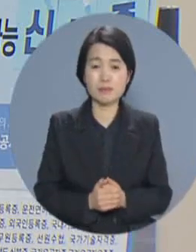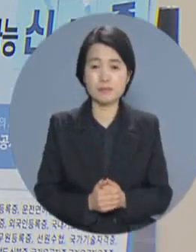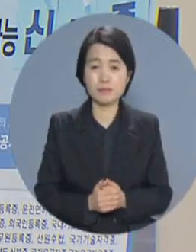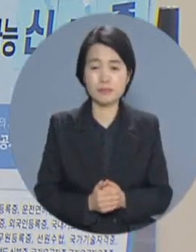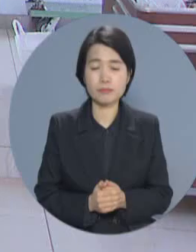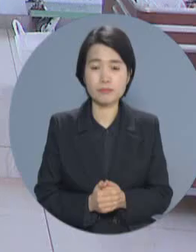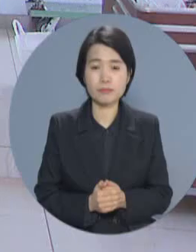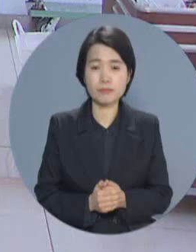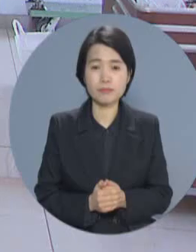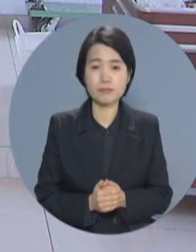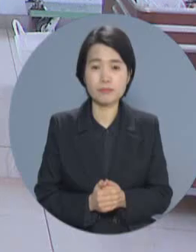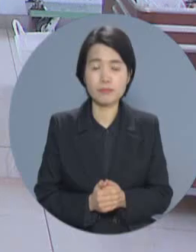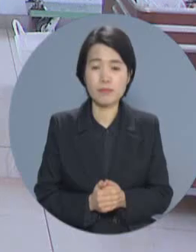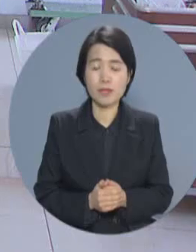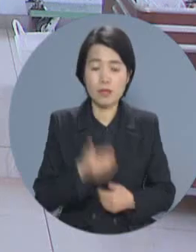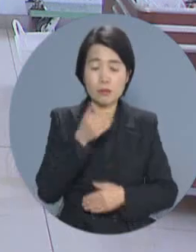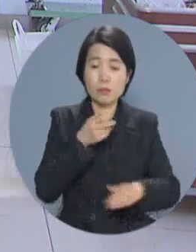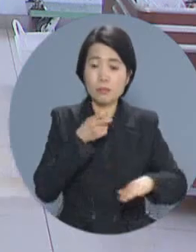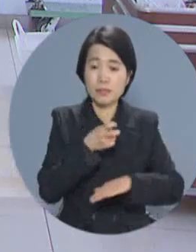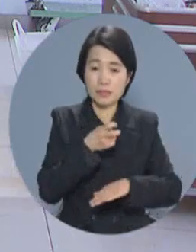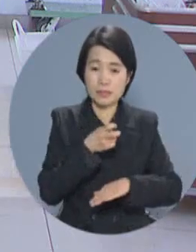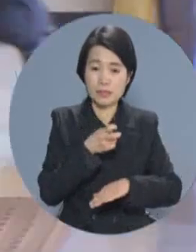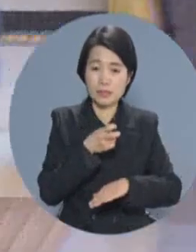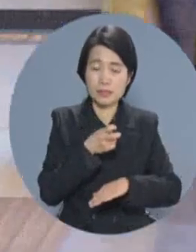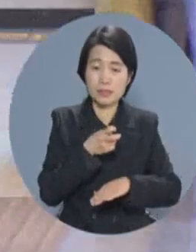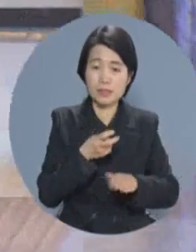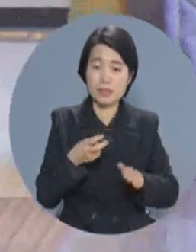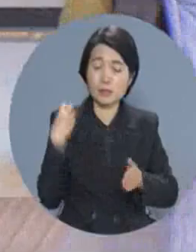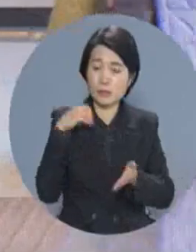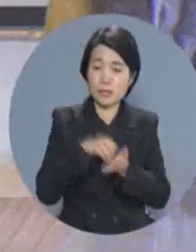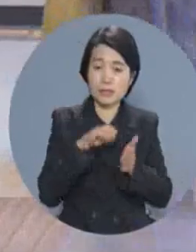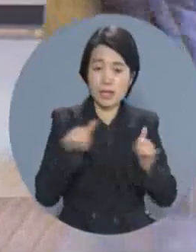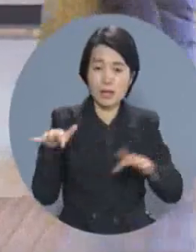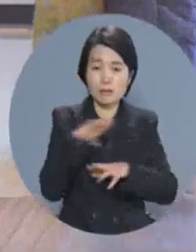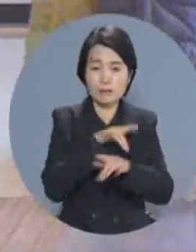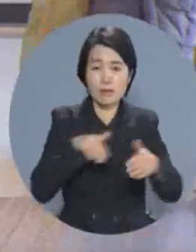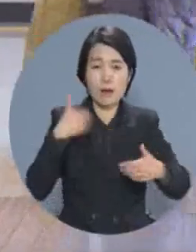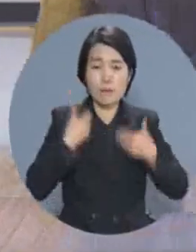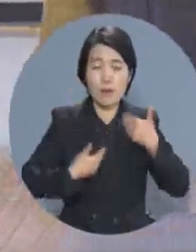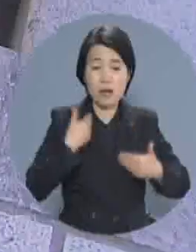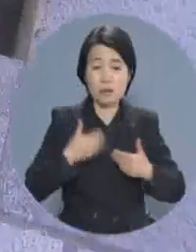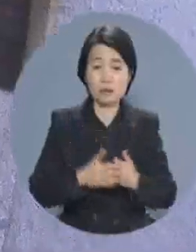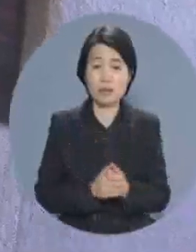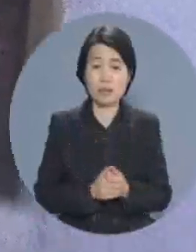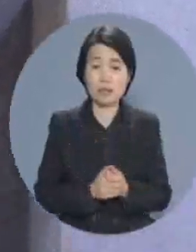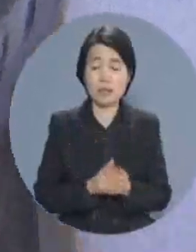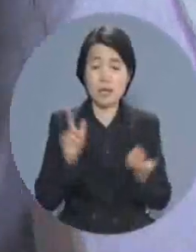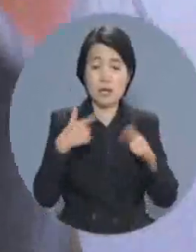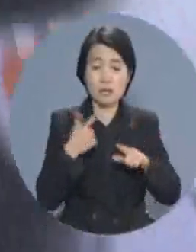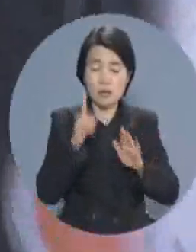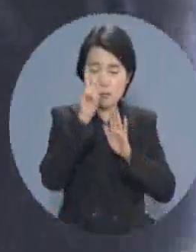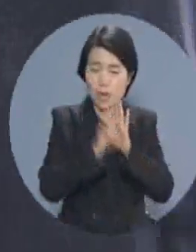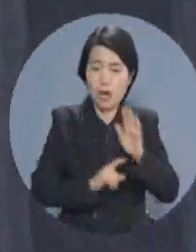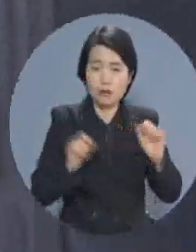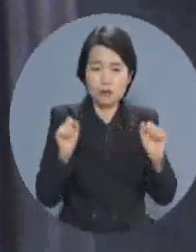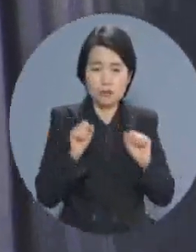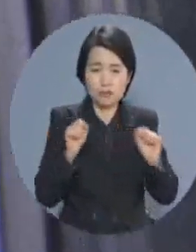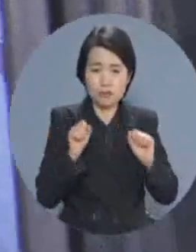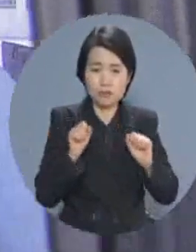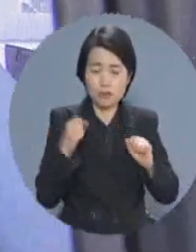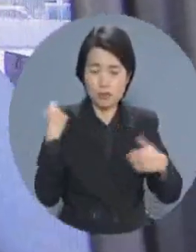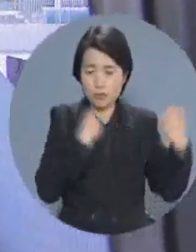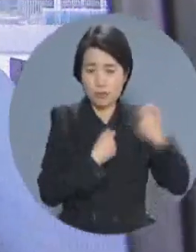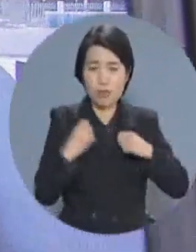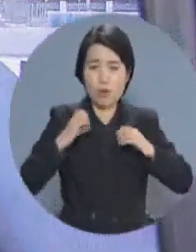끊겼습니다. 버스터미널은 막바지 귀경길에 오르는 사람들로 분주합니다. 하루 만에 뚝 떨어진 기온에